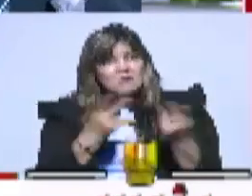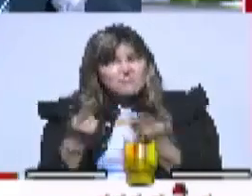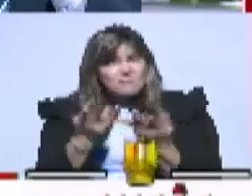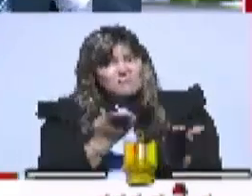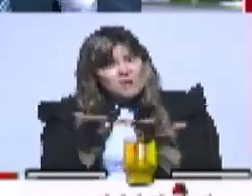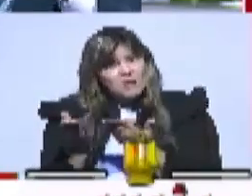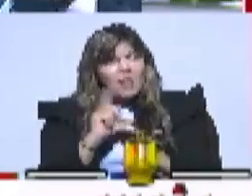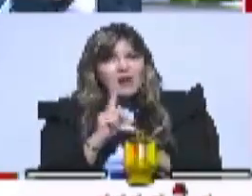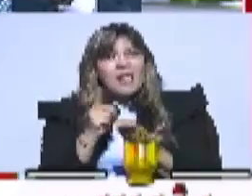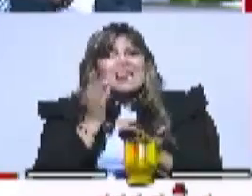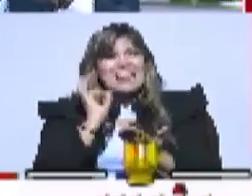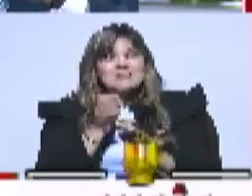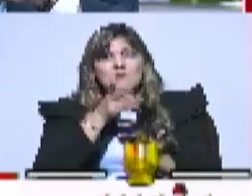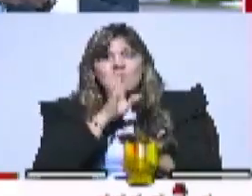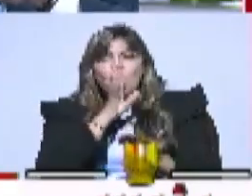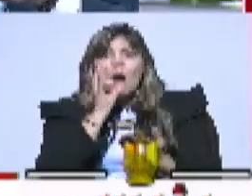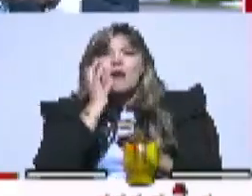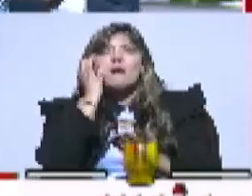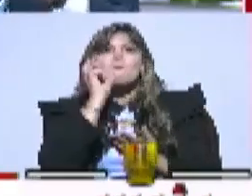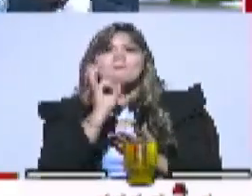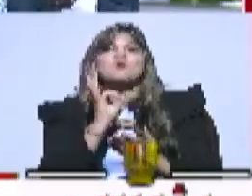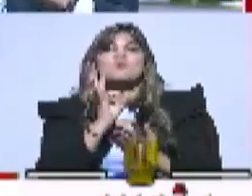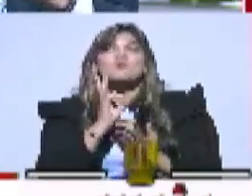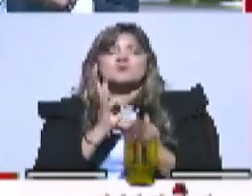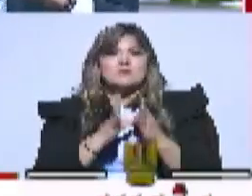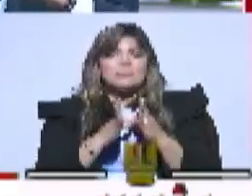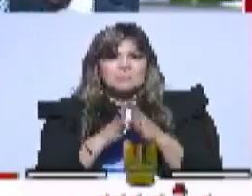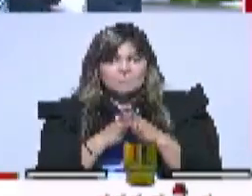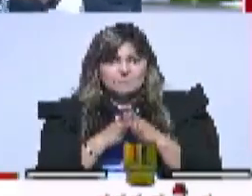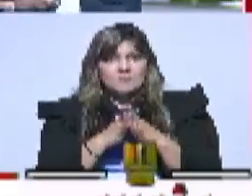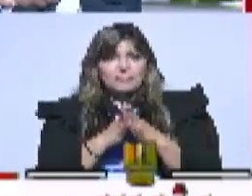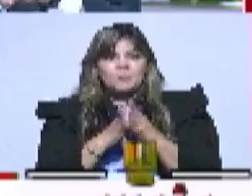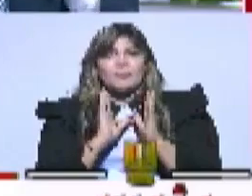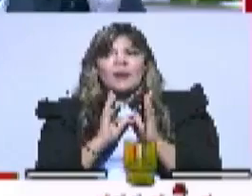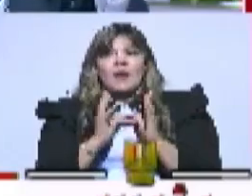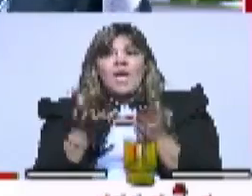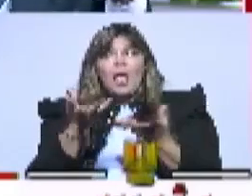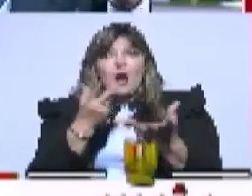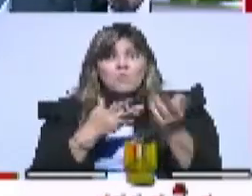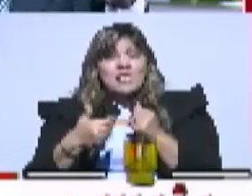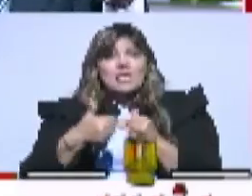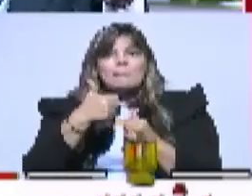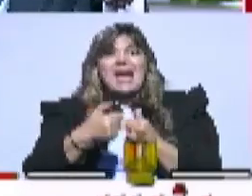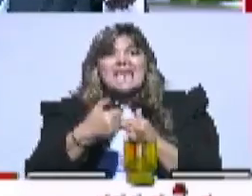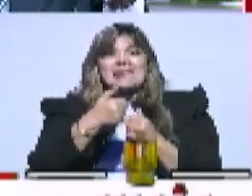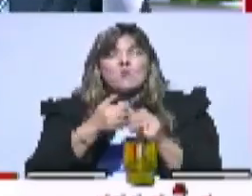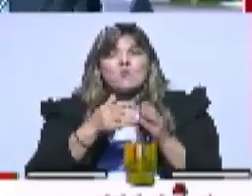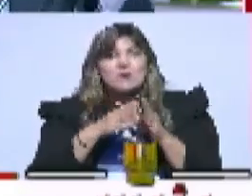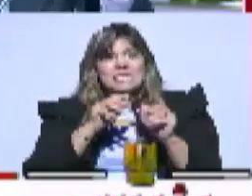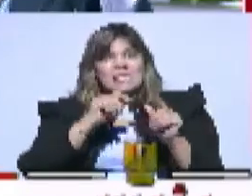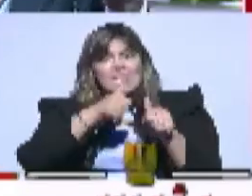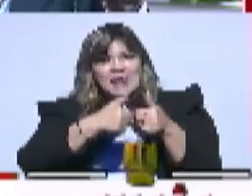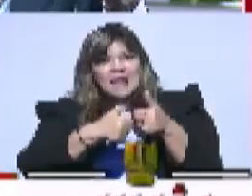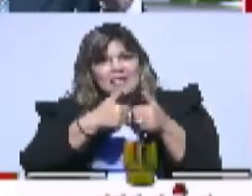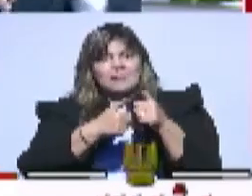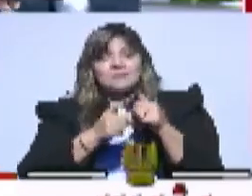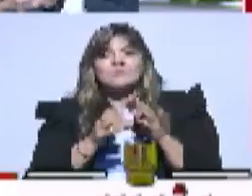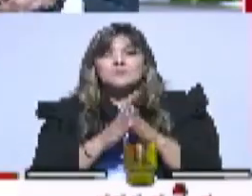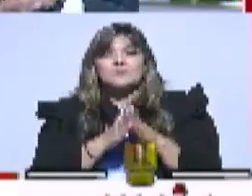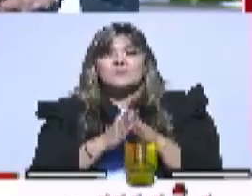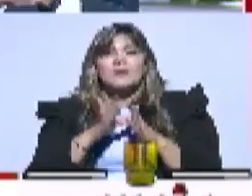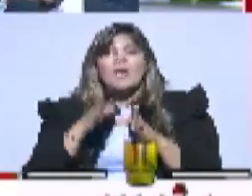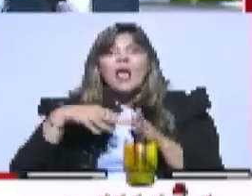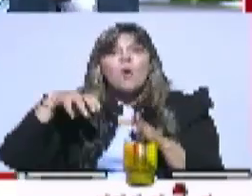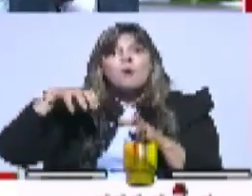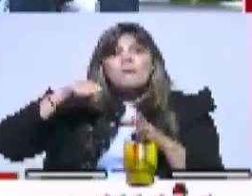لم يجتاز مرحلة انه يجمع توكيلات او يجيب اعضاء مجلس نواب